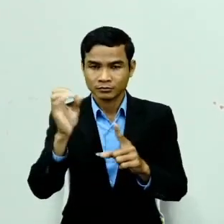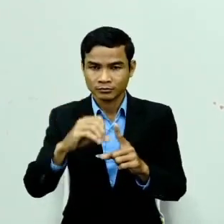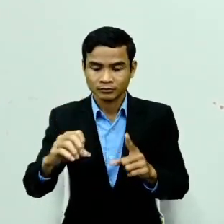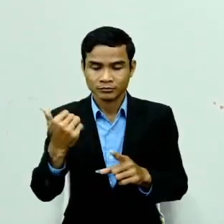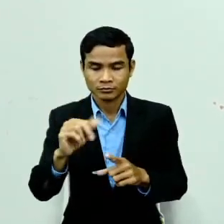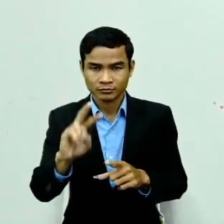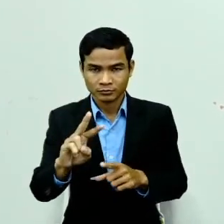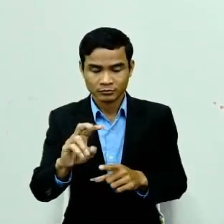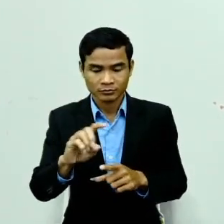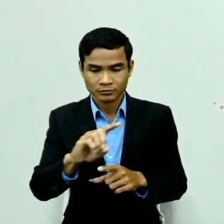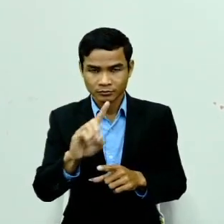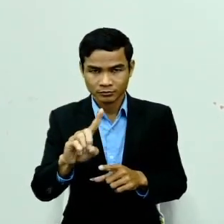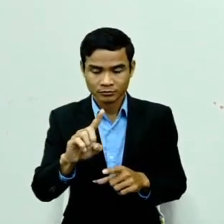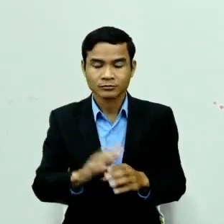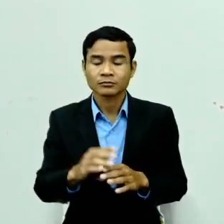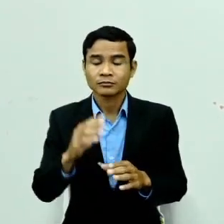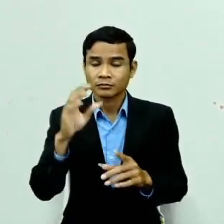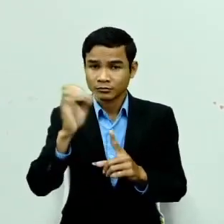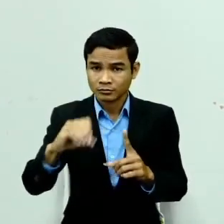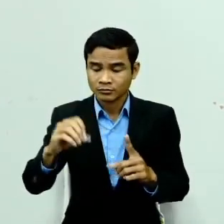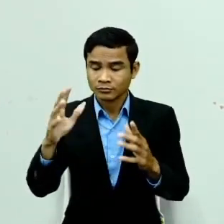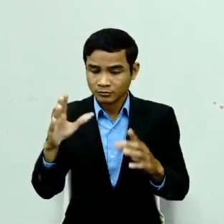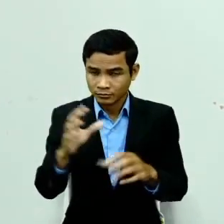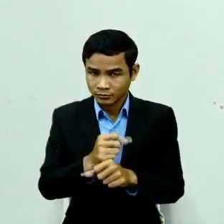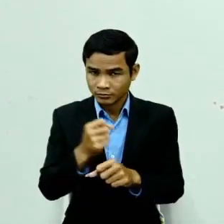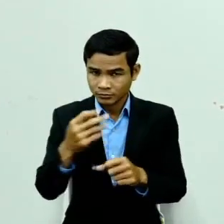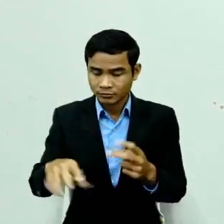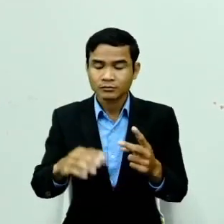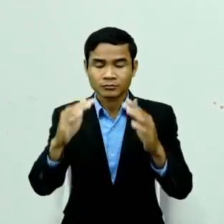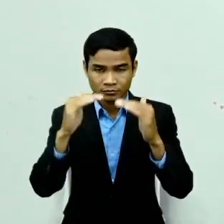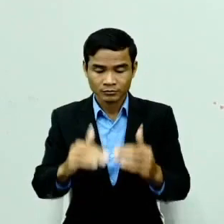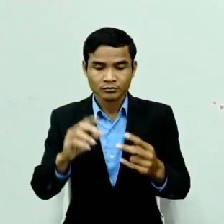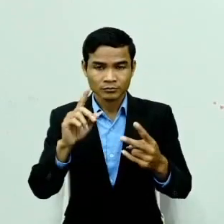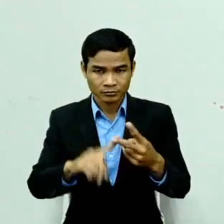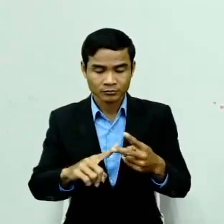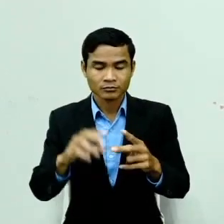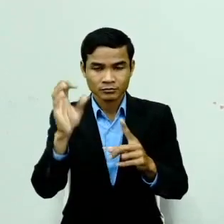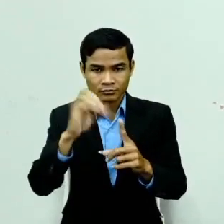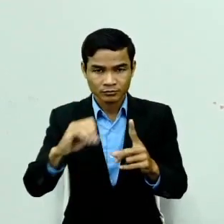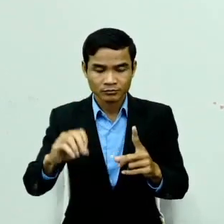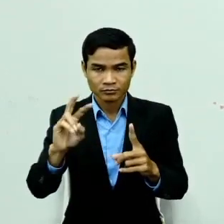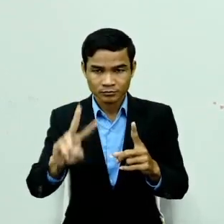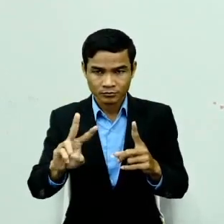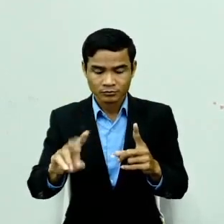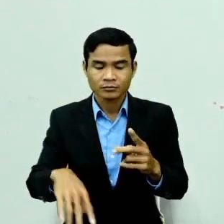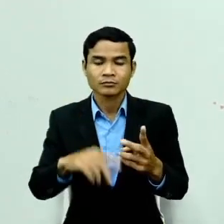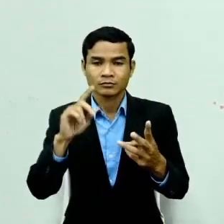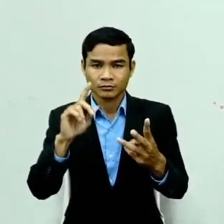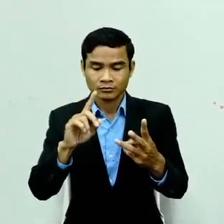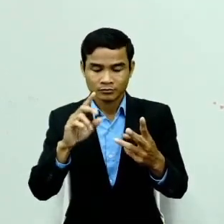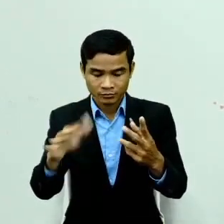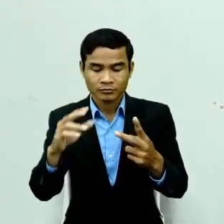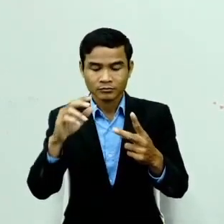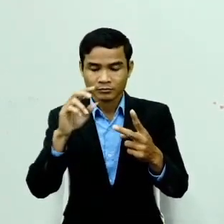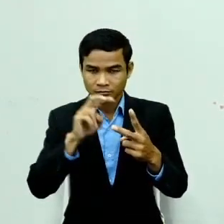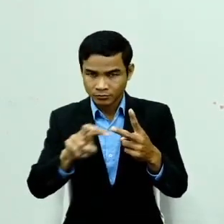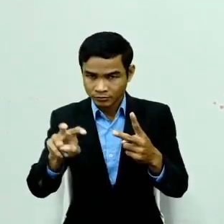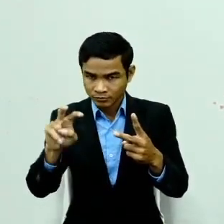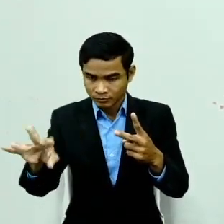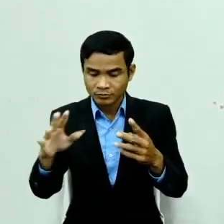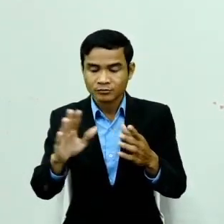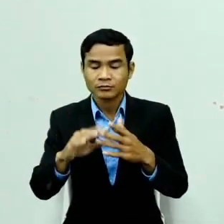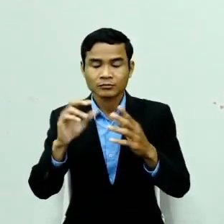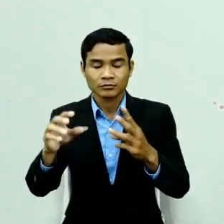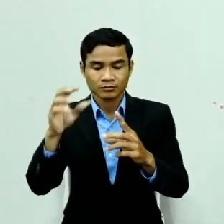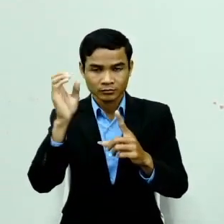mùi chả p con ăn là ba tì mùi chấp chà con ăn là ba tí pì chà pê con ăn là ba tí pì chấp chà con ăn